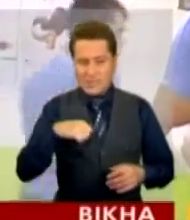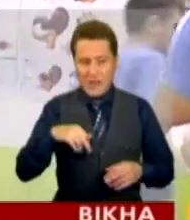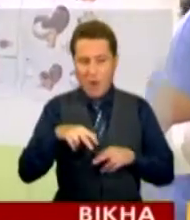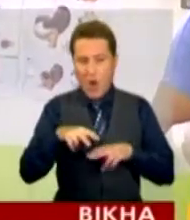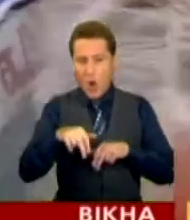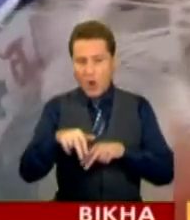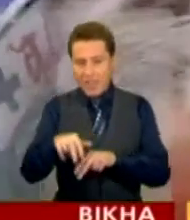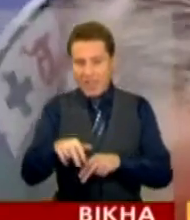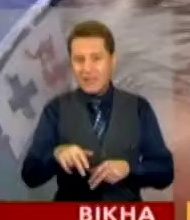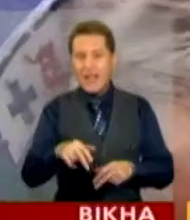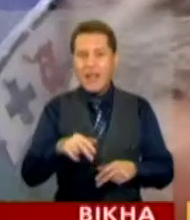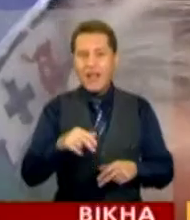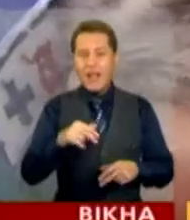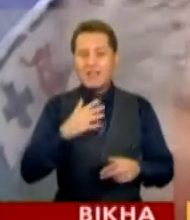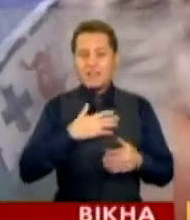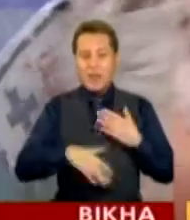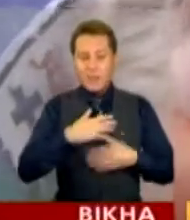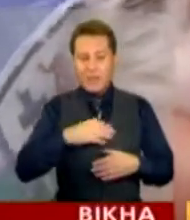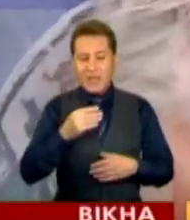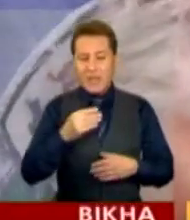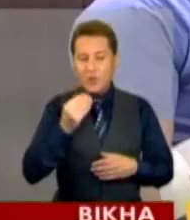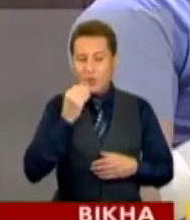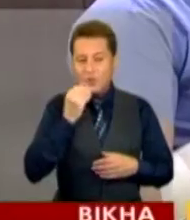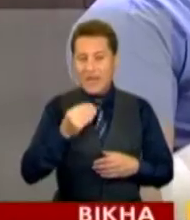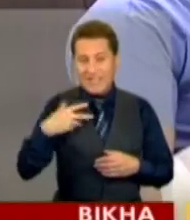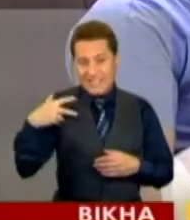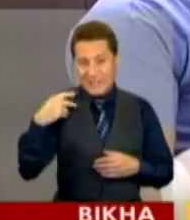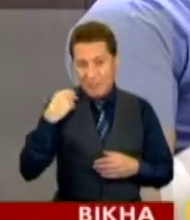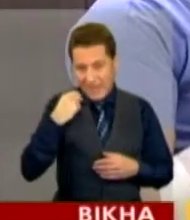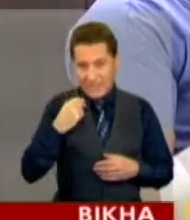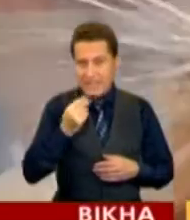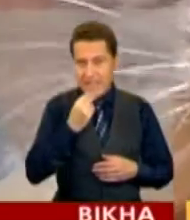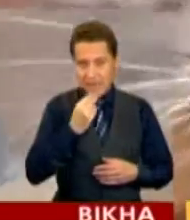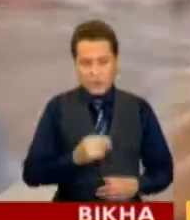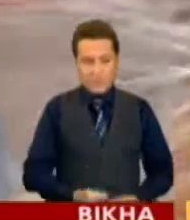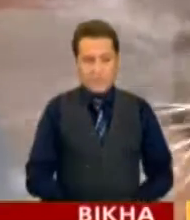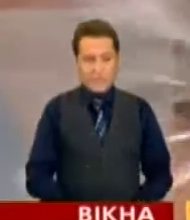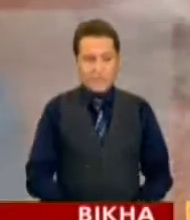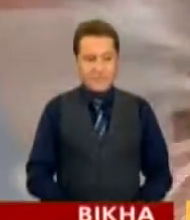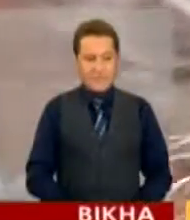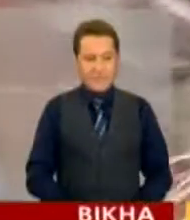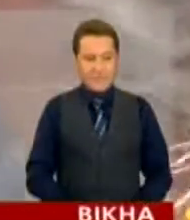вже нявчить та залюбки смакує їжу і шприцем. Галина Сергієва, Олександр Альбінський, програма «Вікна СТБ».